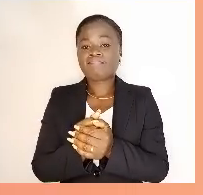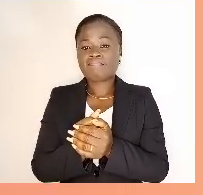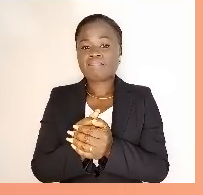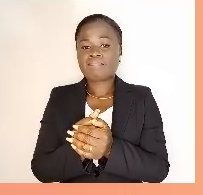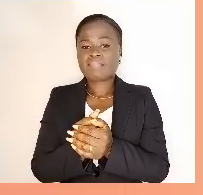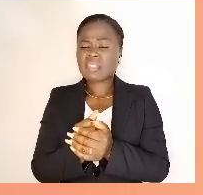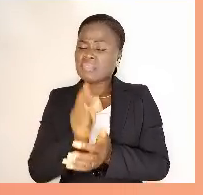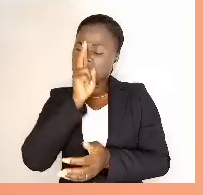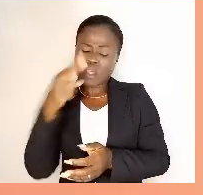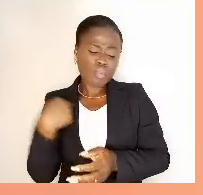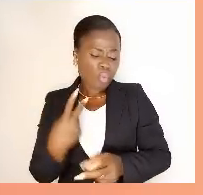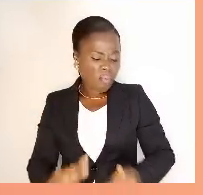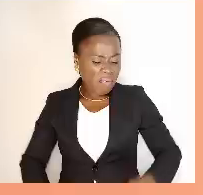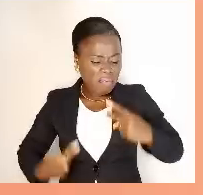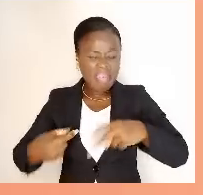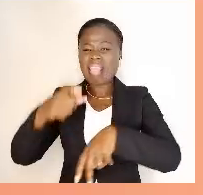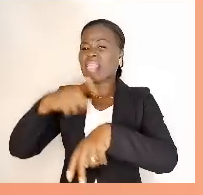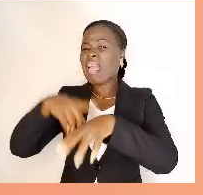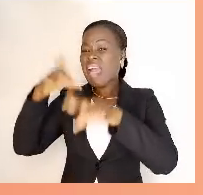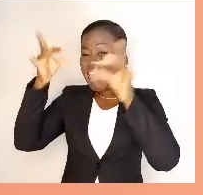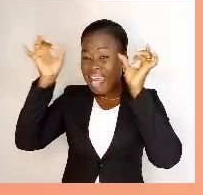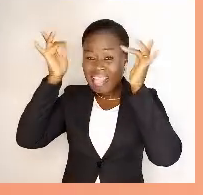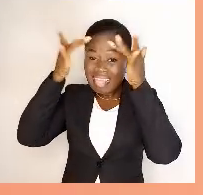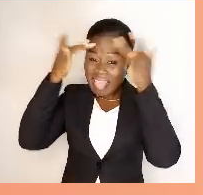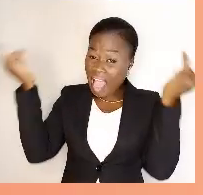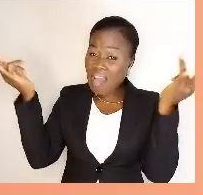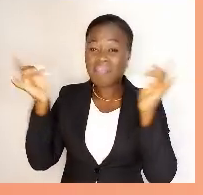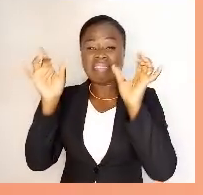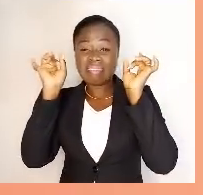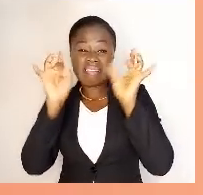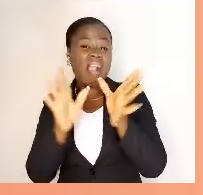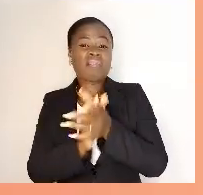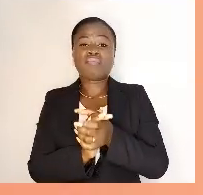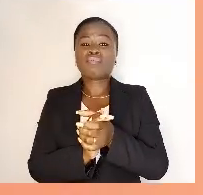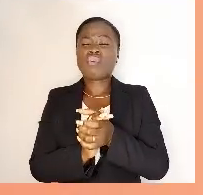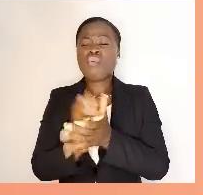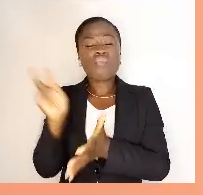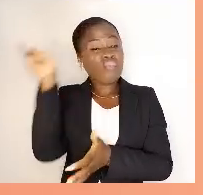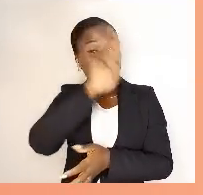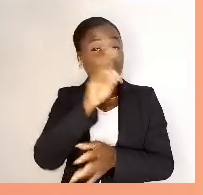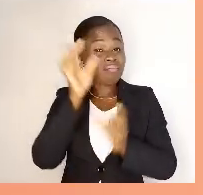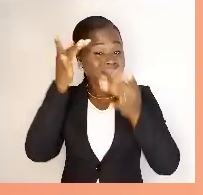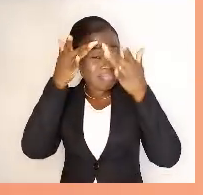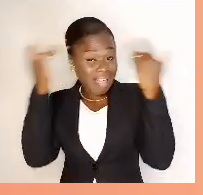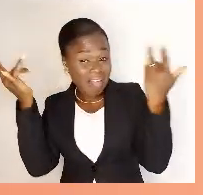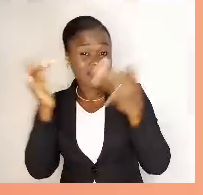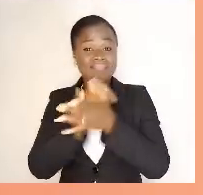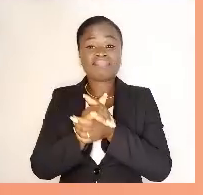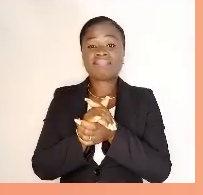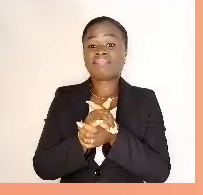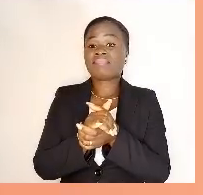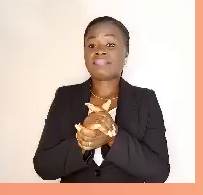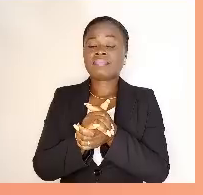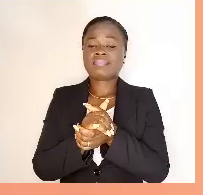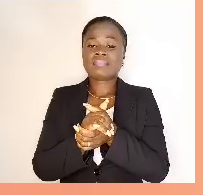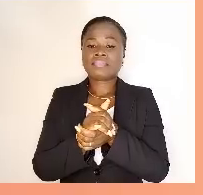Nous avons vécu des événements particulièrement graves, marqués par une violence sans précédent,